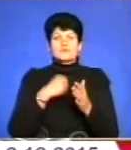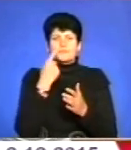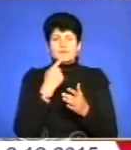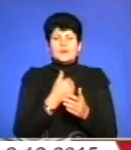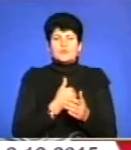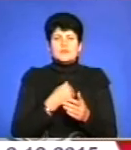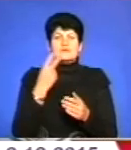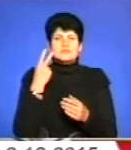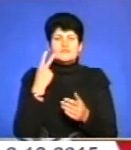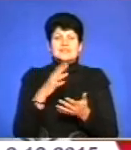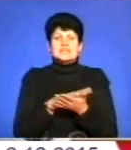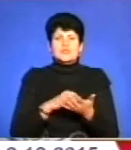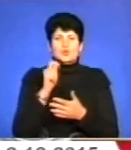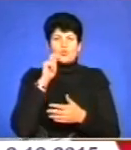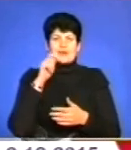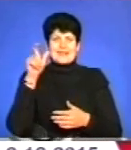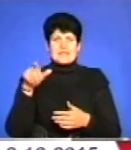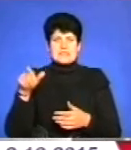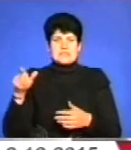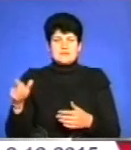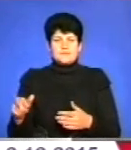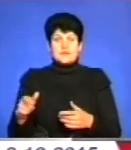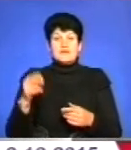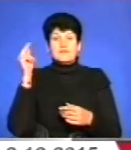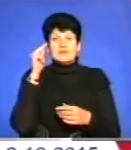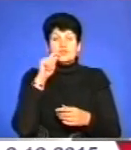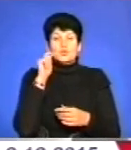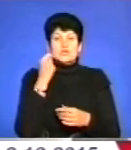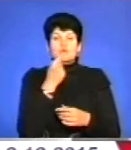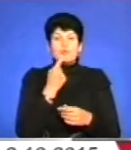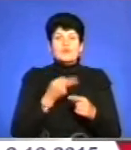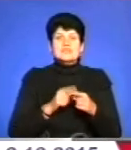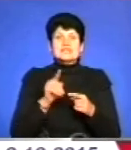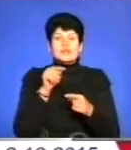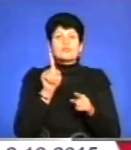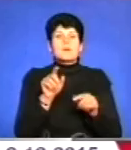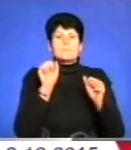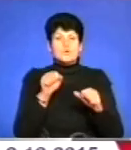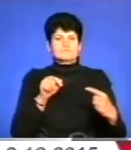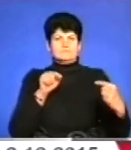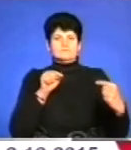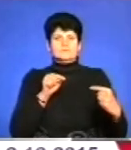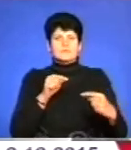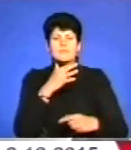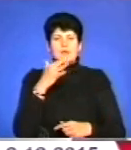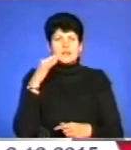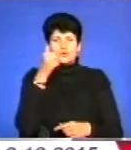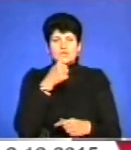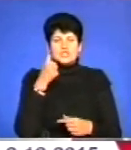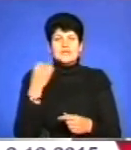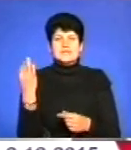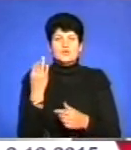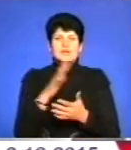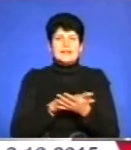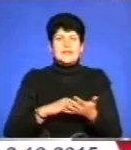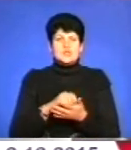знищення українців як етносу. Це те, що вивчення української мови – це те, що ми можемо протиставити цій багаторічній історії нищення